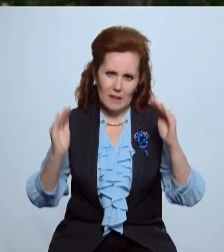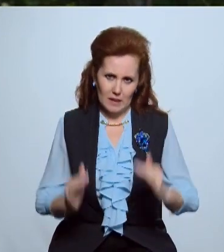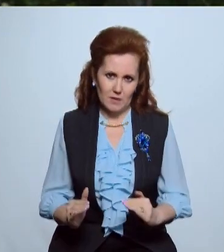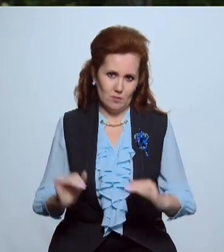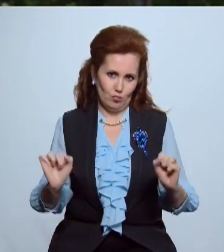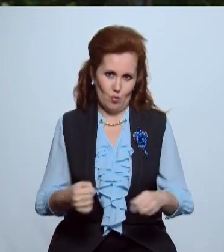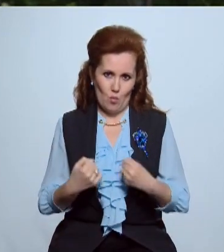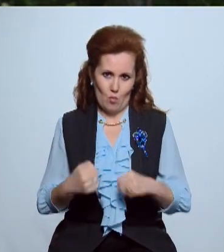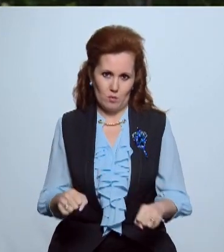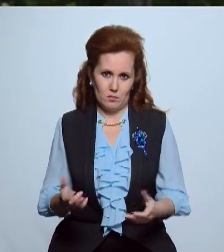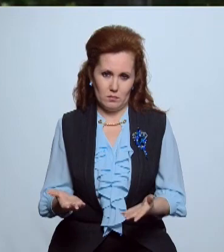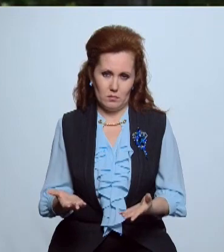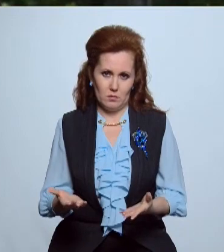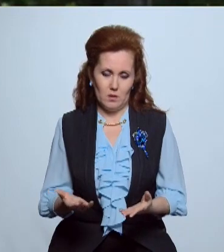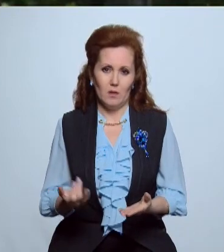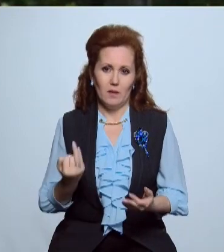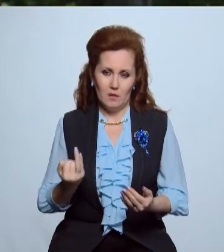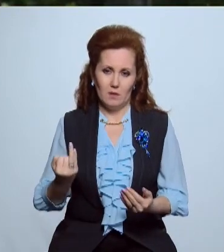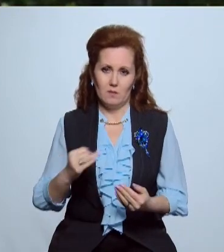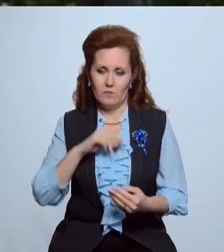скорость и